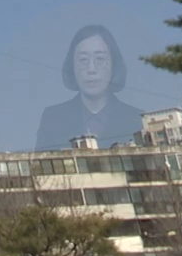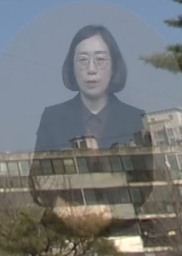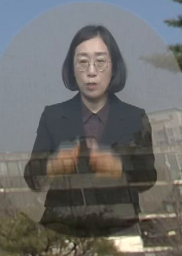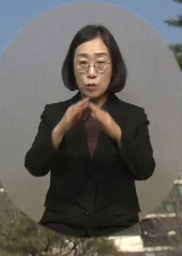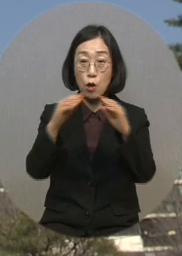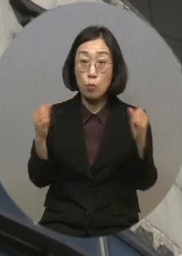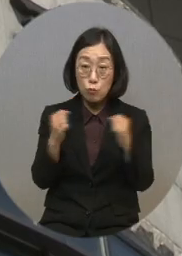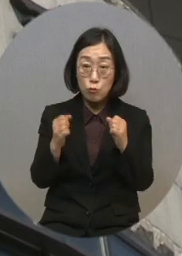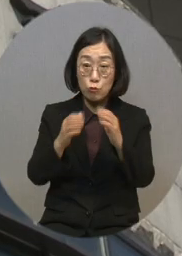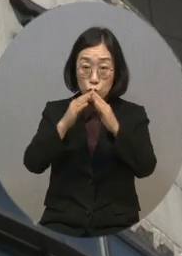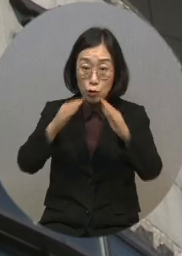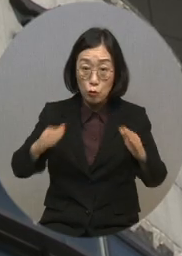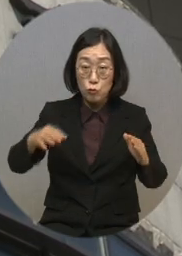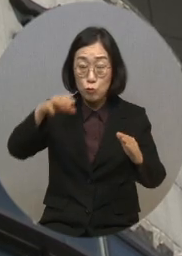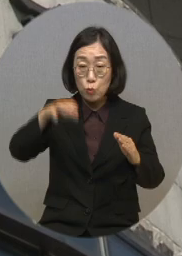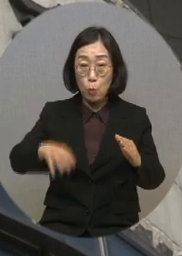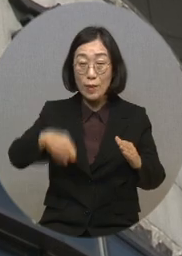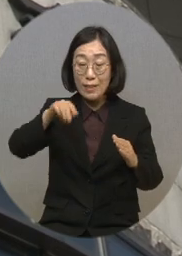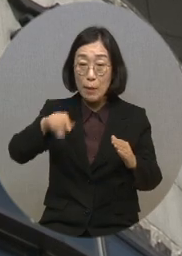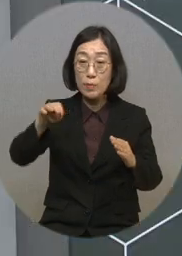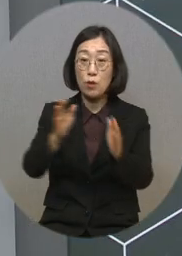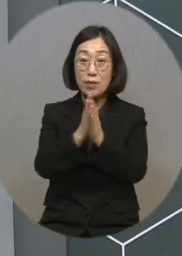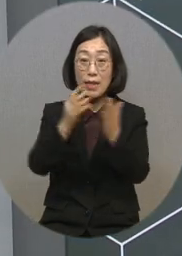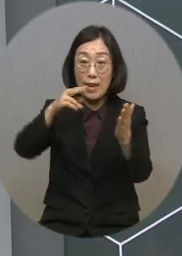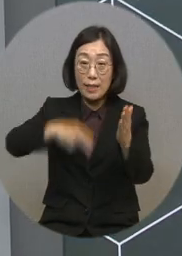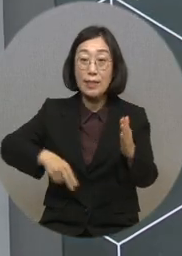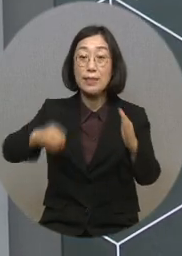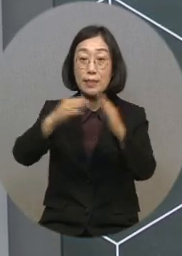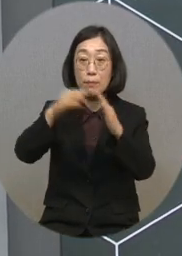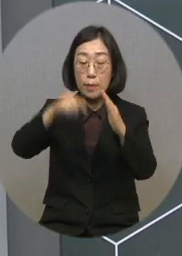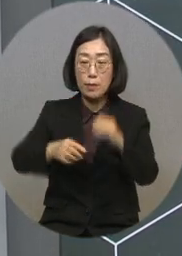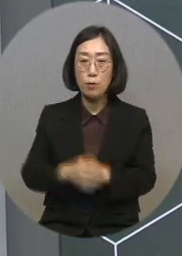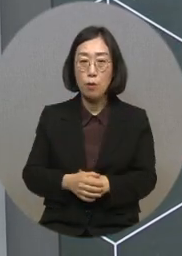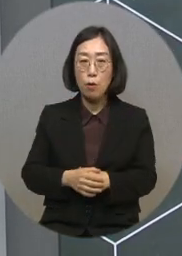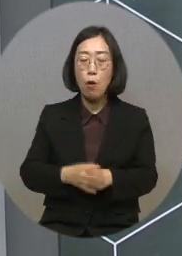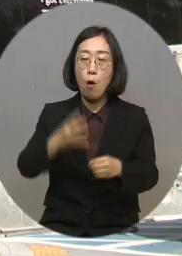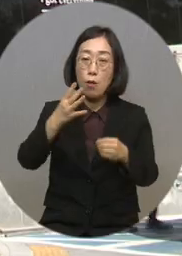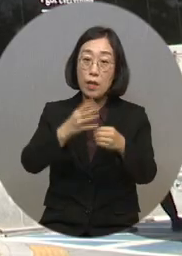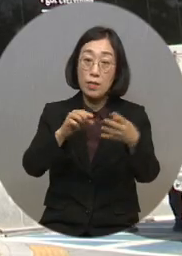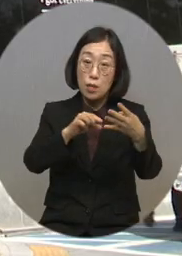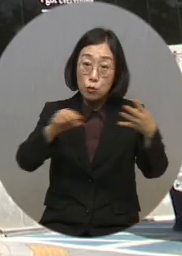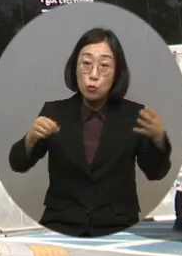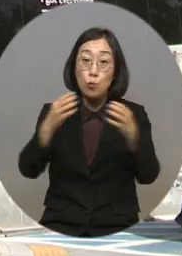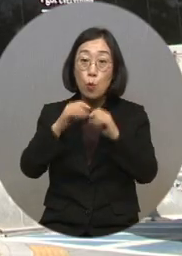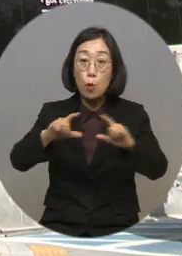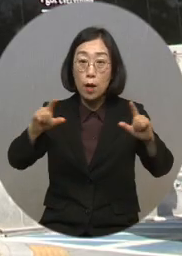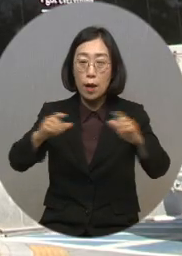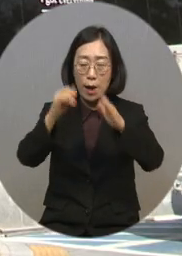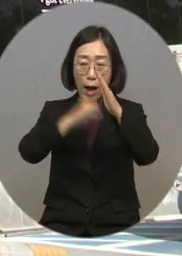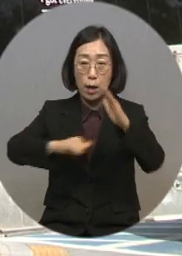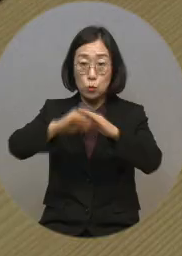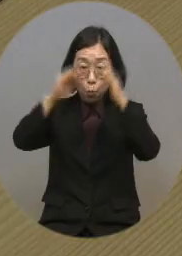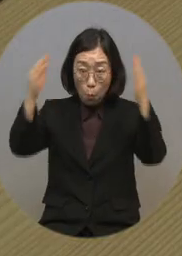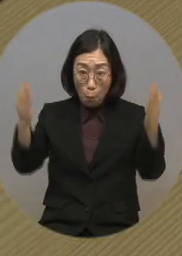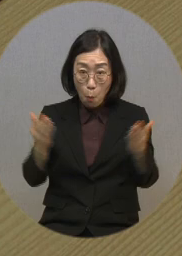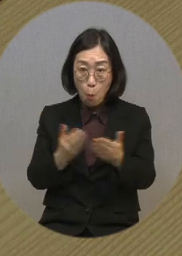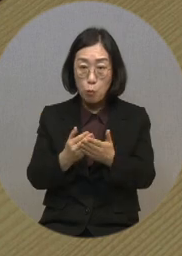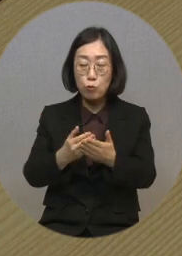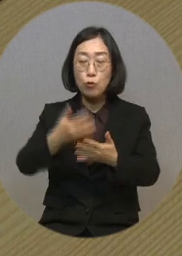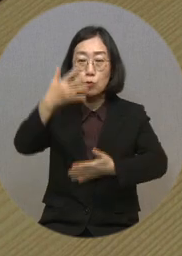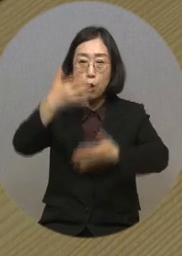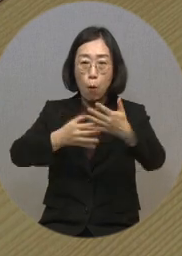전북특별자치도 전주시리 삼천도서관에서는 오늘 2, 3일부터 매월 넷째 주 토요일에 온 가족이 함께 관람할 수 있는 토요가족극장을